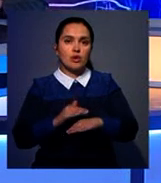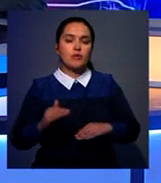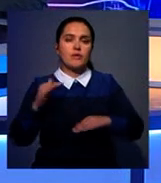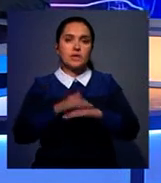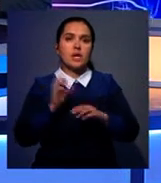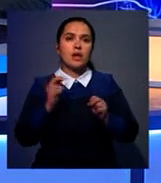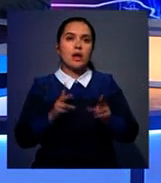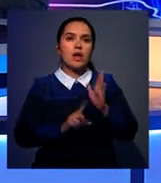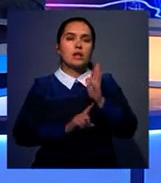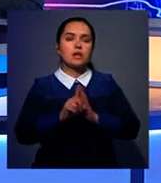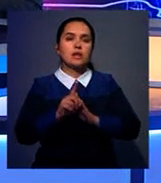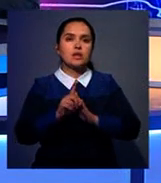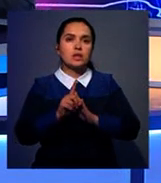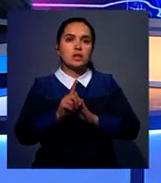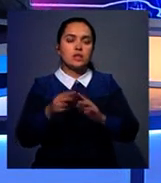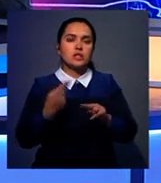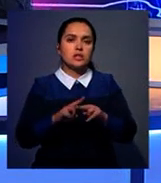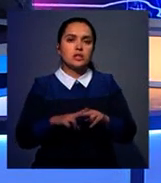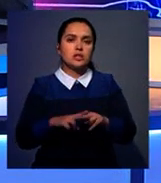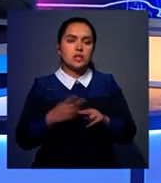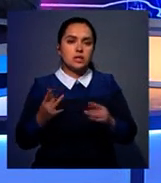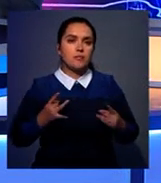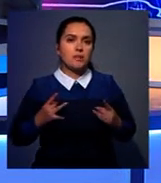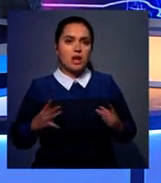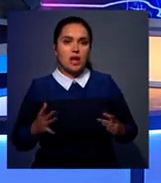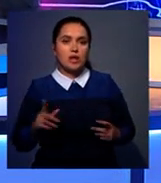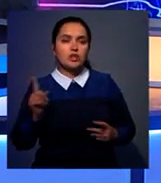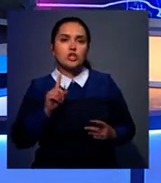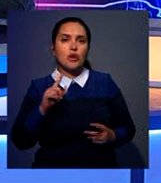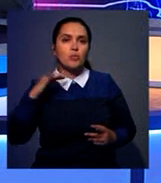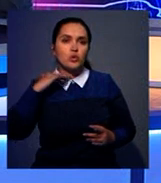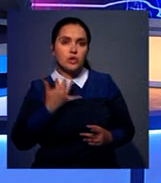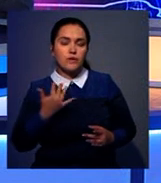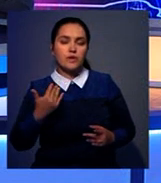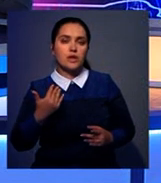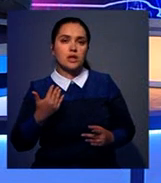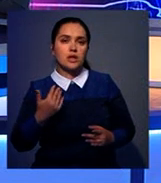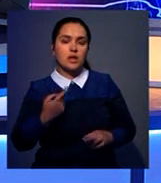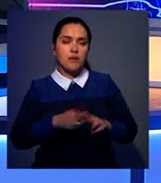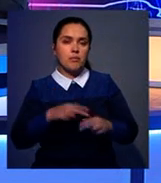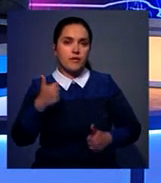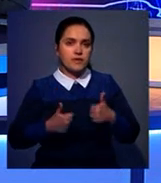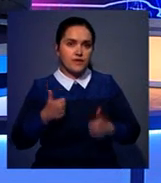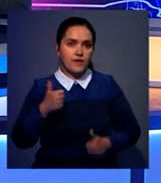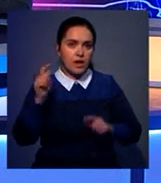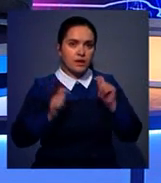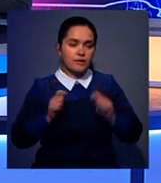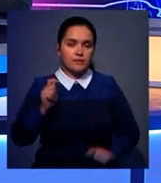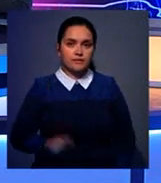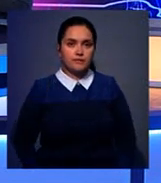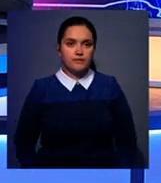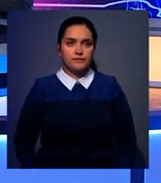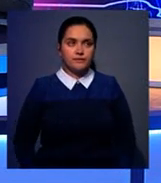Алма, добрый вечер. Алма, добрый вечер. Как начинается этот грандиозный праздник и чем вообще он нас удивит?